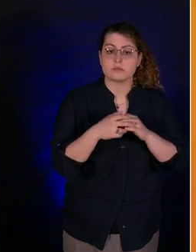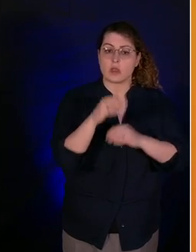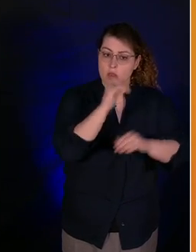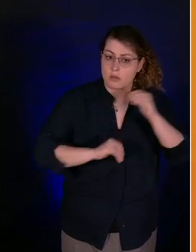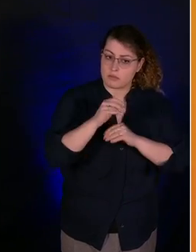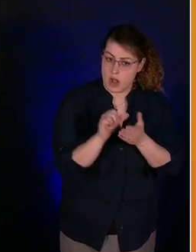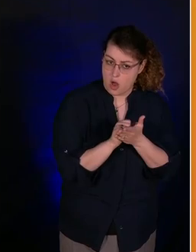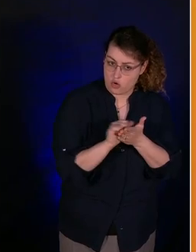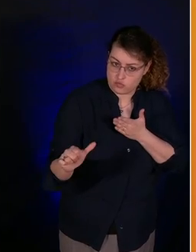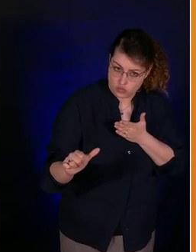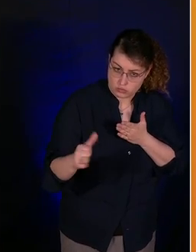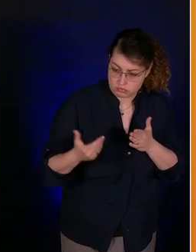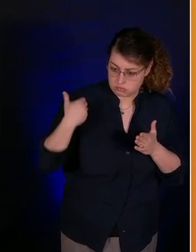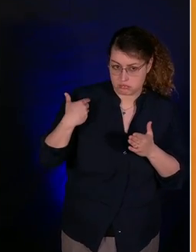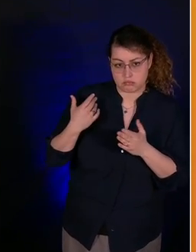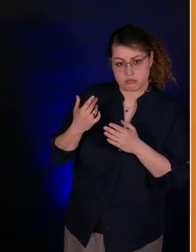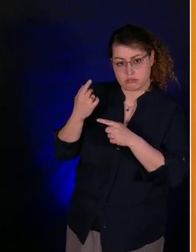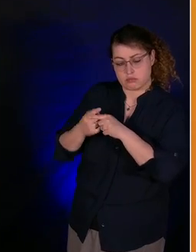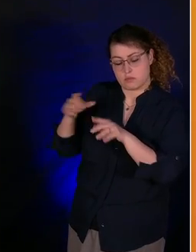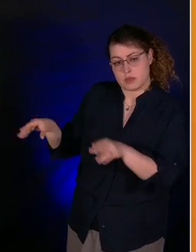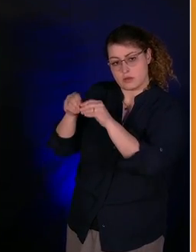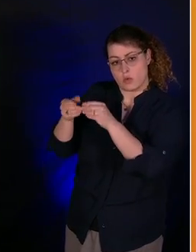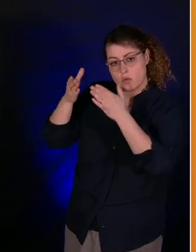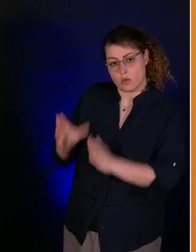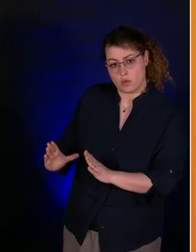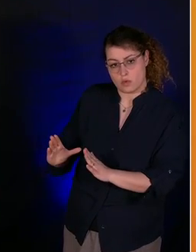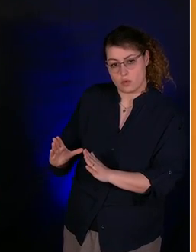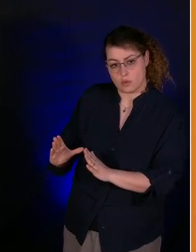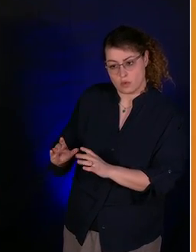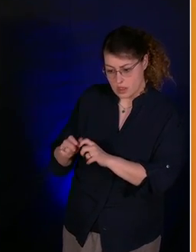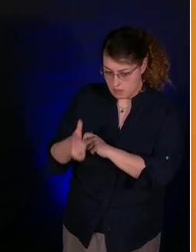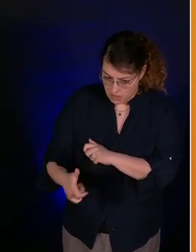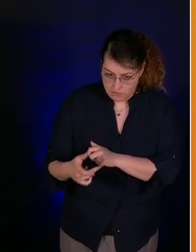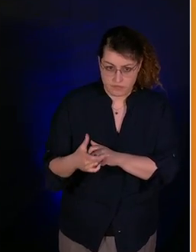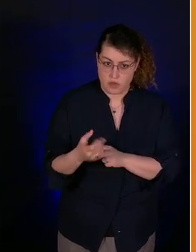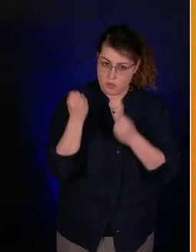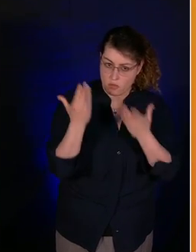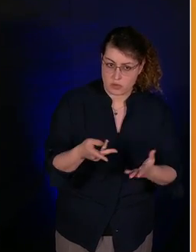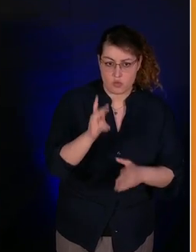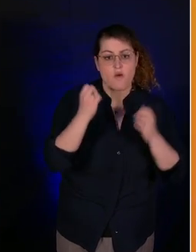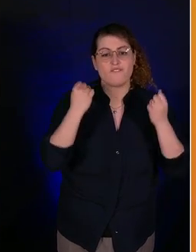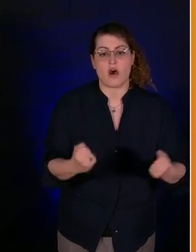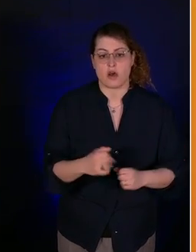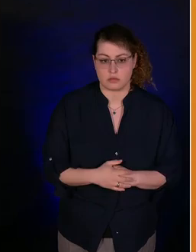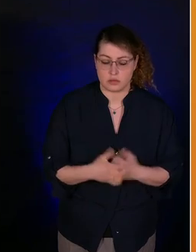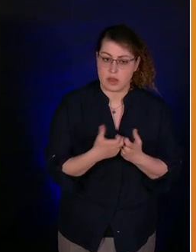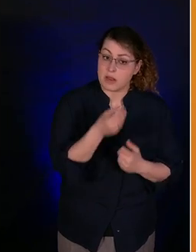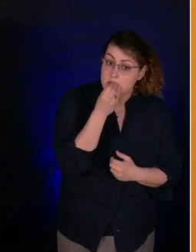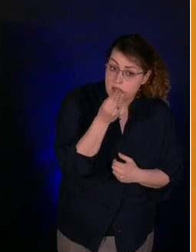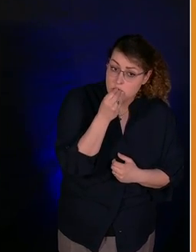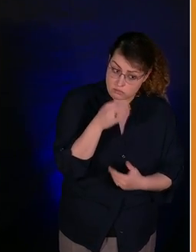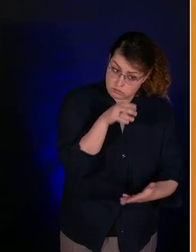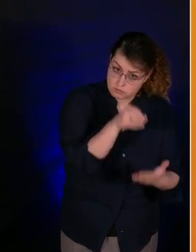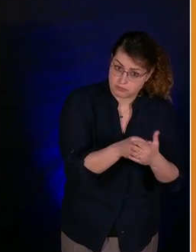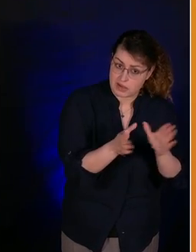élaboré par la Confédération contribue à fortifier nos propres propositions. L'alimentation fait partie